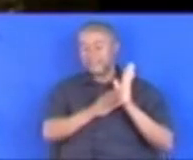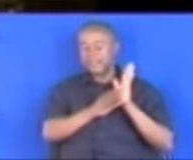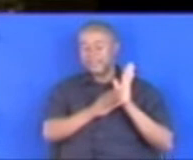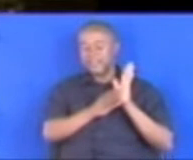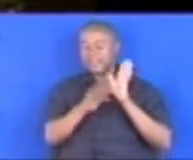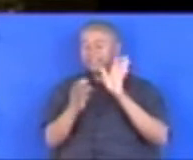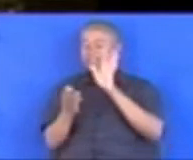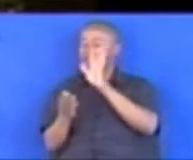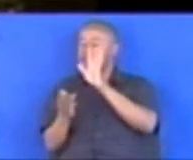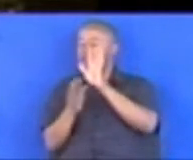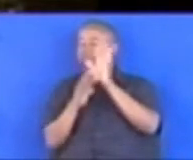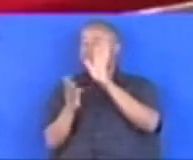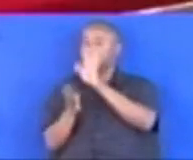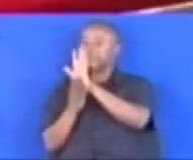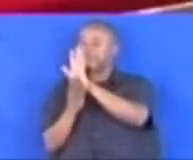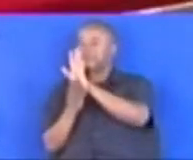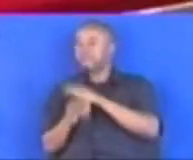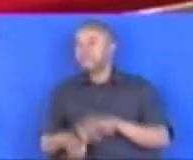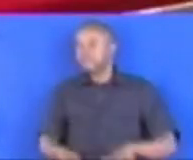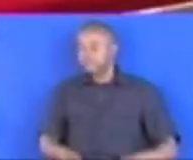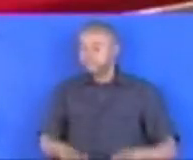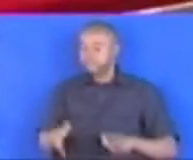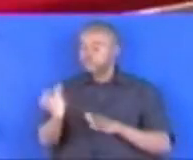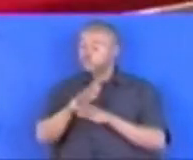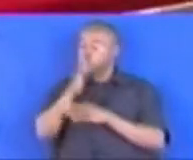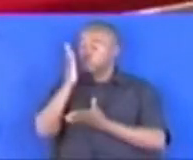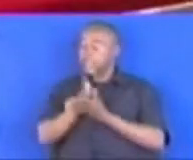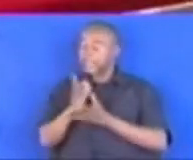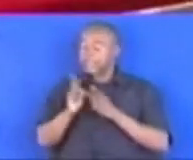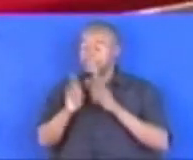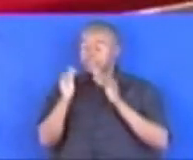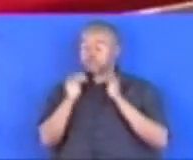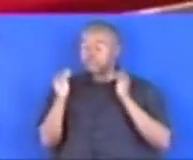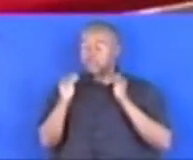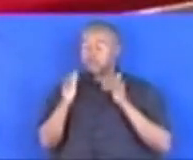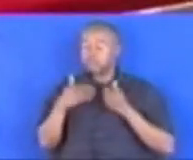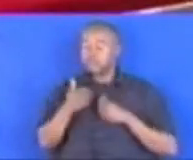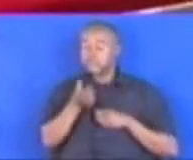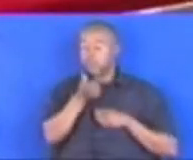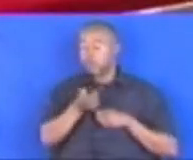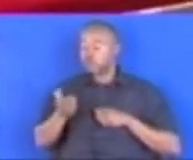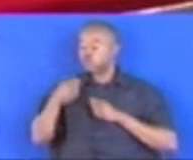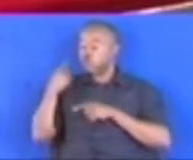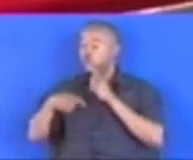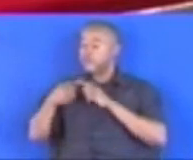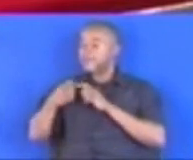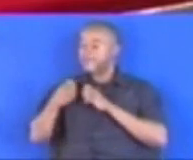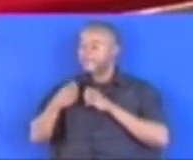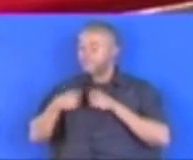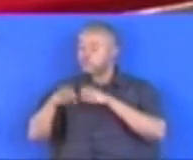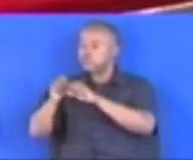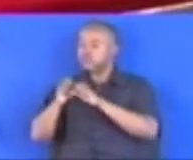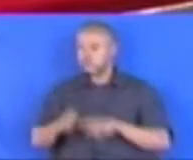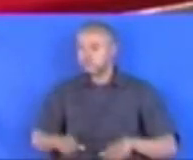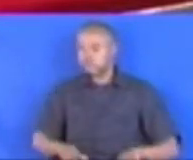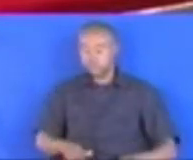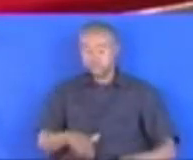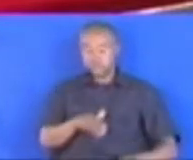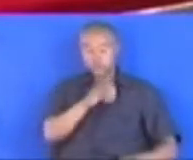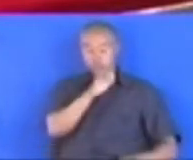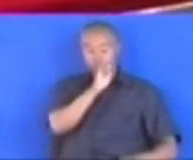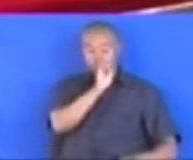yangu. Ufuatiliaji wa upatikanaji wa haki, usawa na ulinzi wa watoto umeendelea kufanyika, ambapo kufikia Aprili